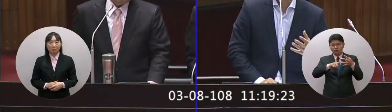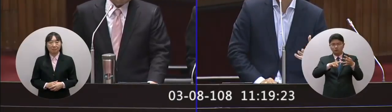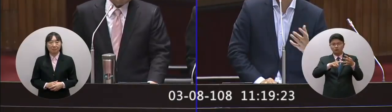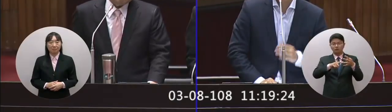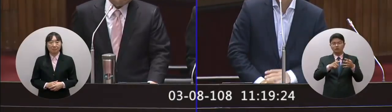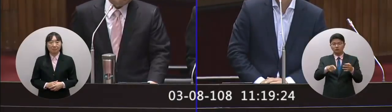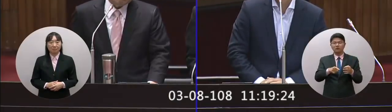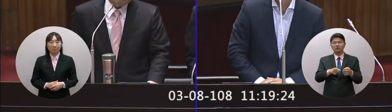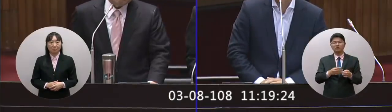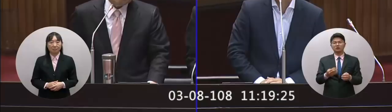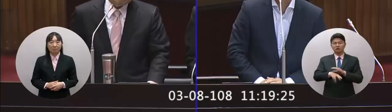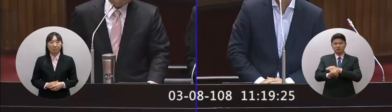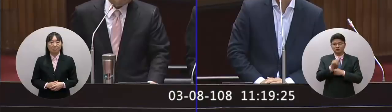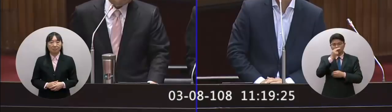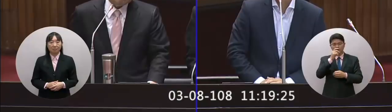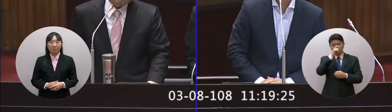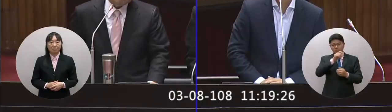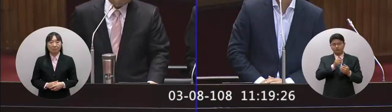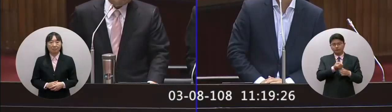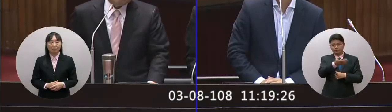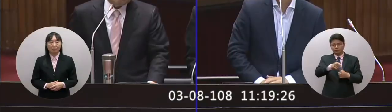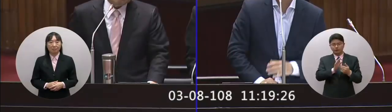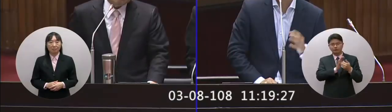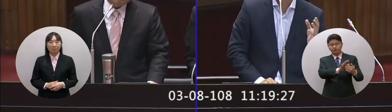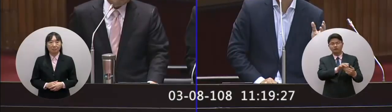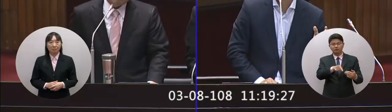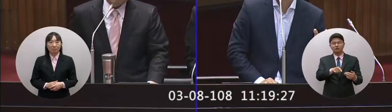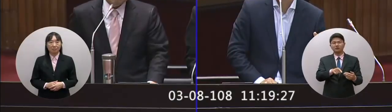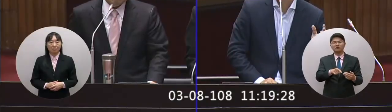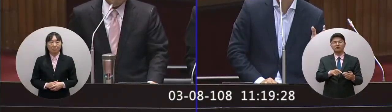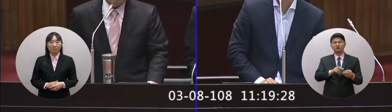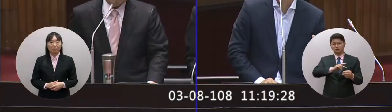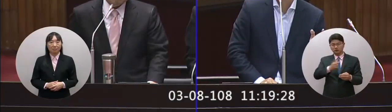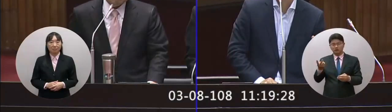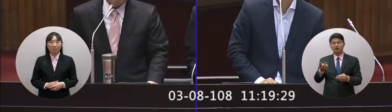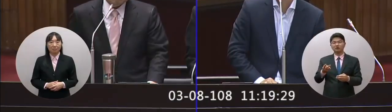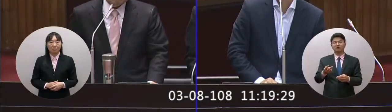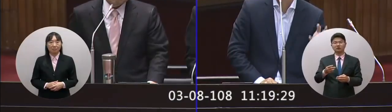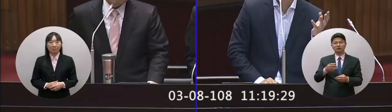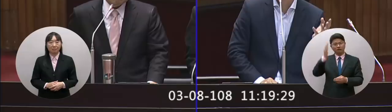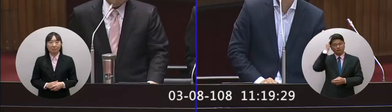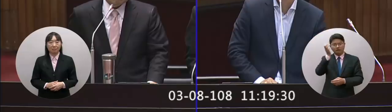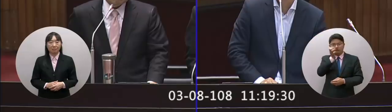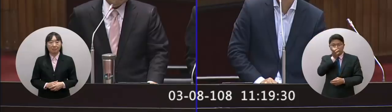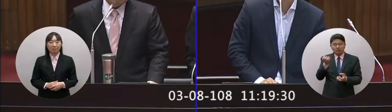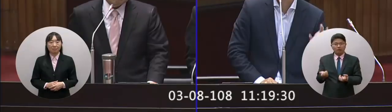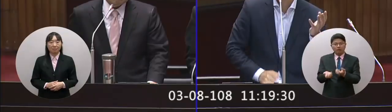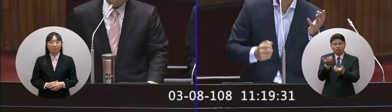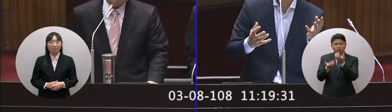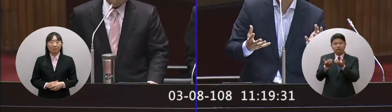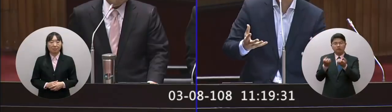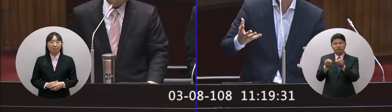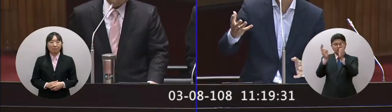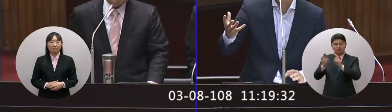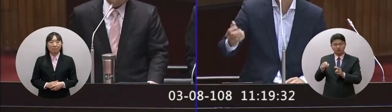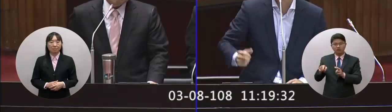要防止空污降载，所以会用改比较便宜的燃煤，降燃煤，